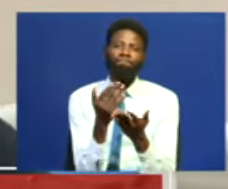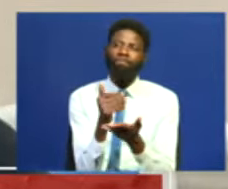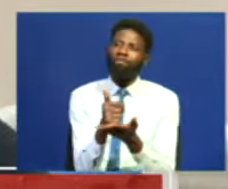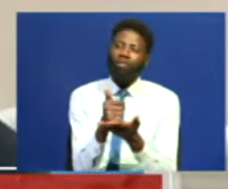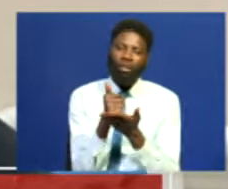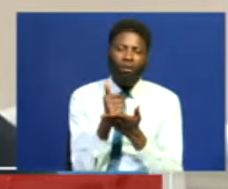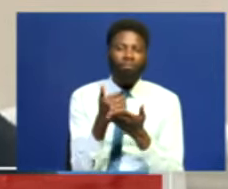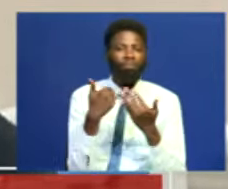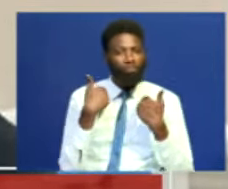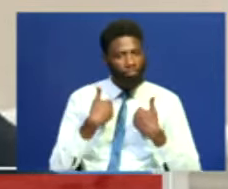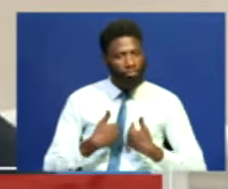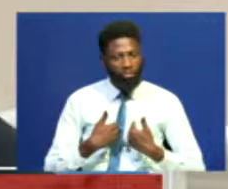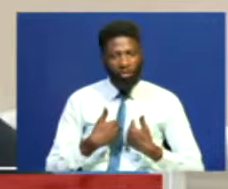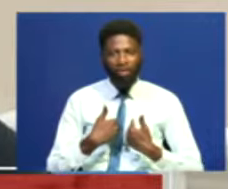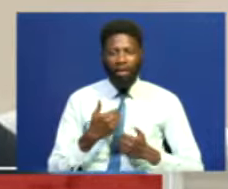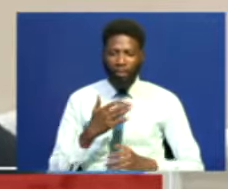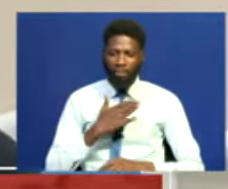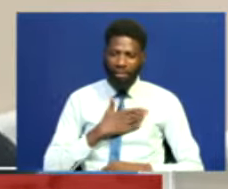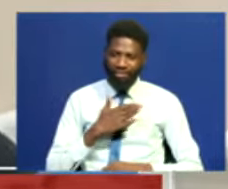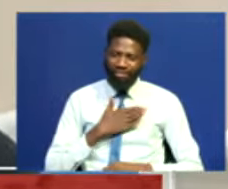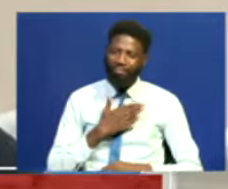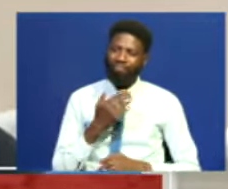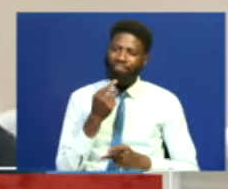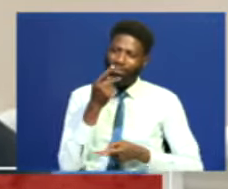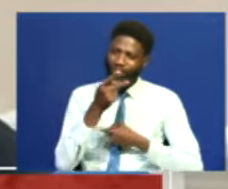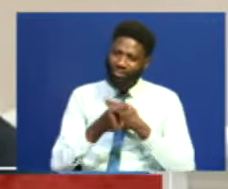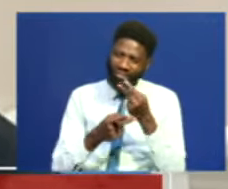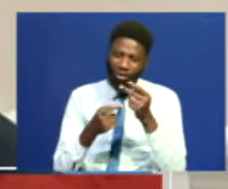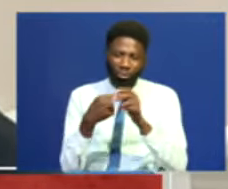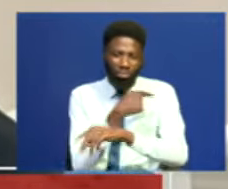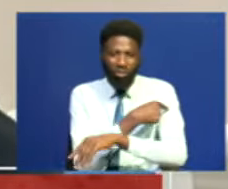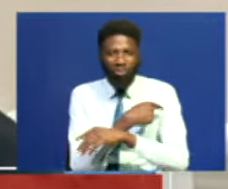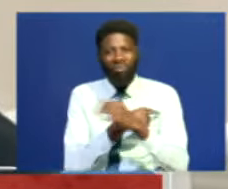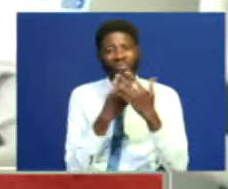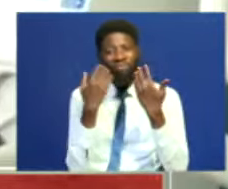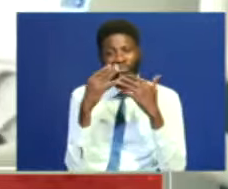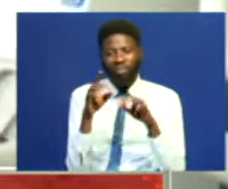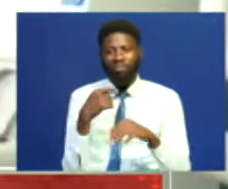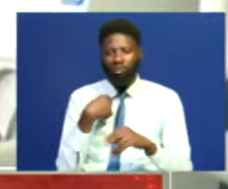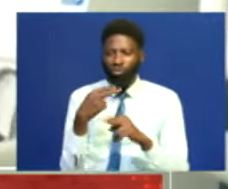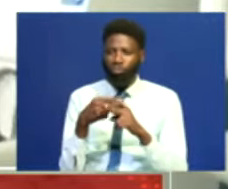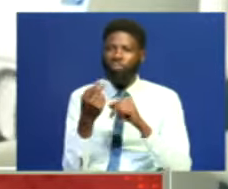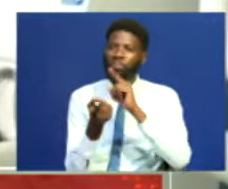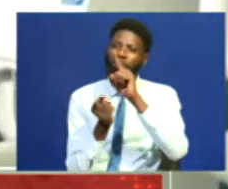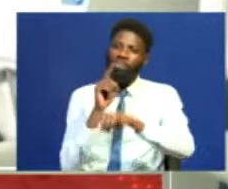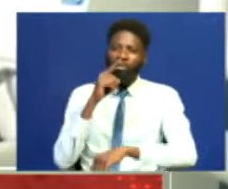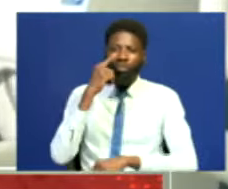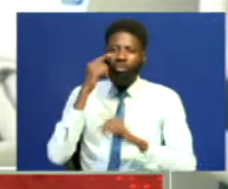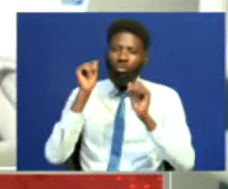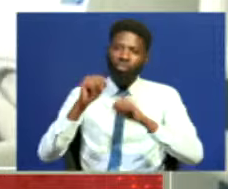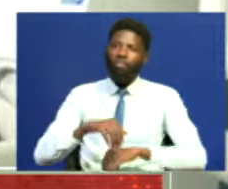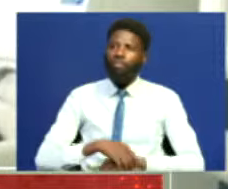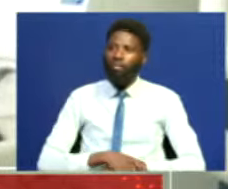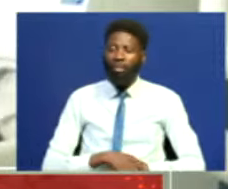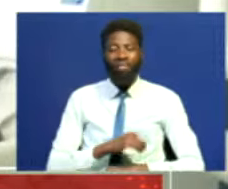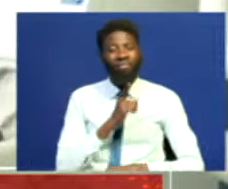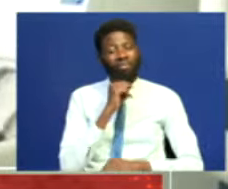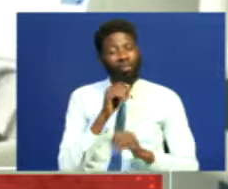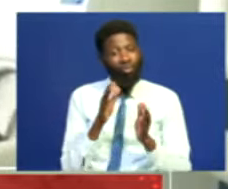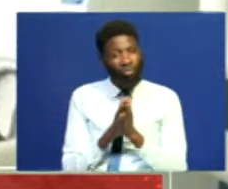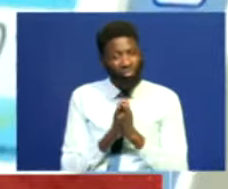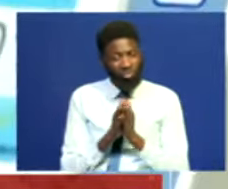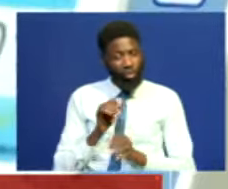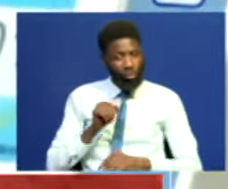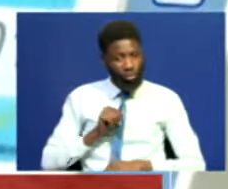me finish up my treatments and processes so that I can go back home soon. Fyona na babake sasa wanatoa wito wa msaada